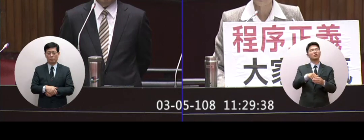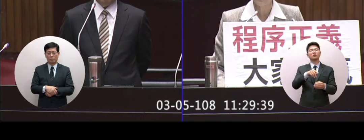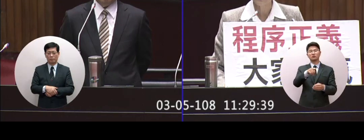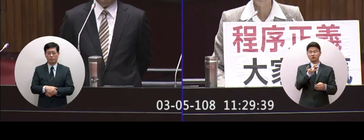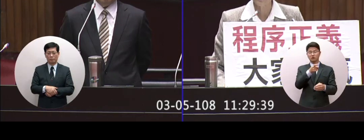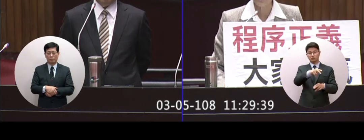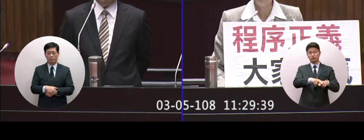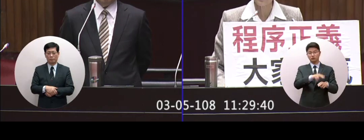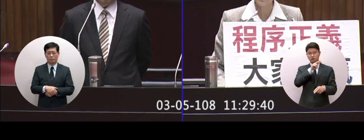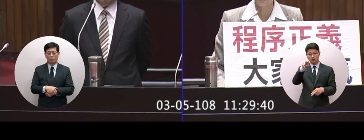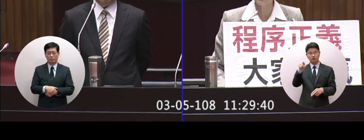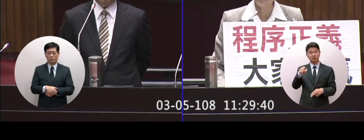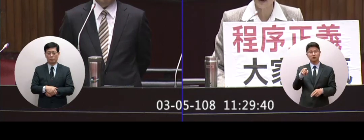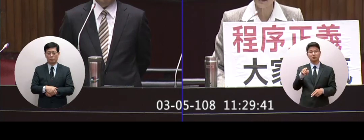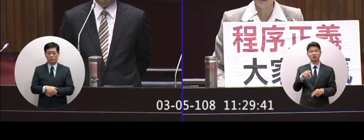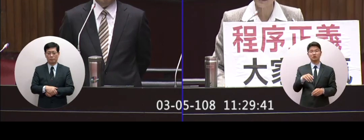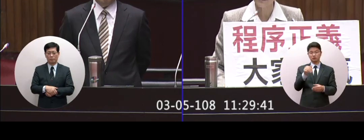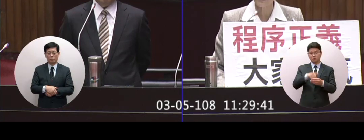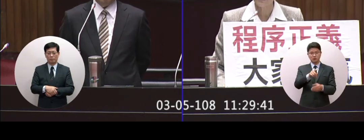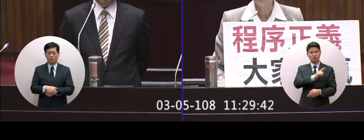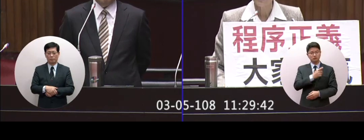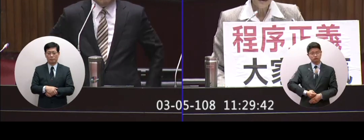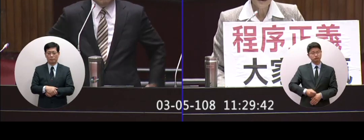到了，你不会觉得难过吗？